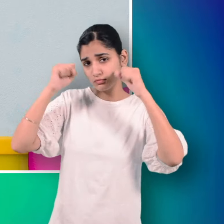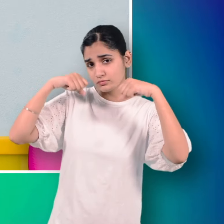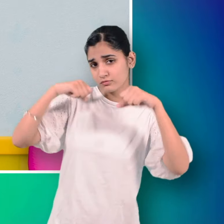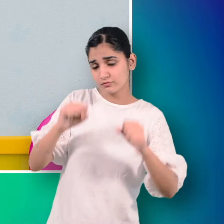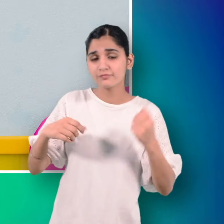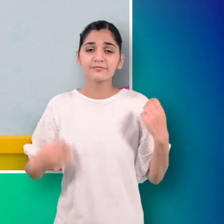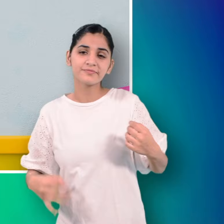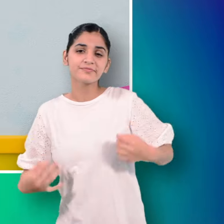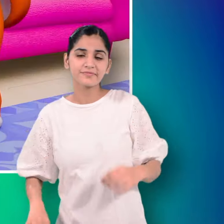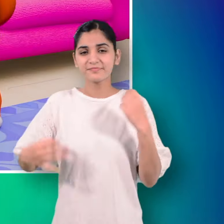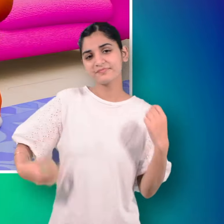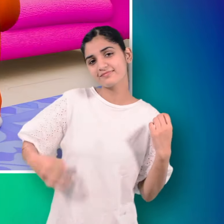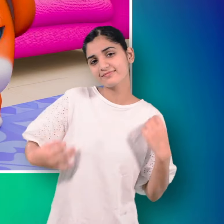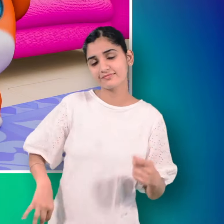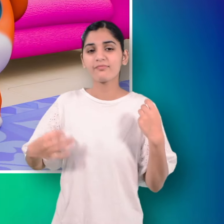बेबी